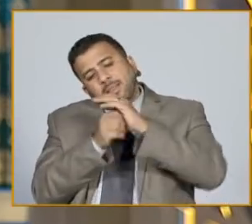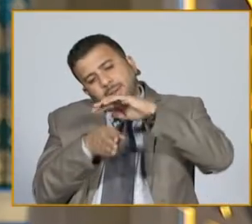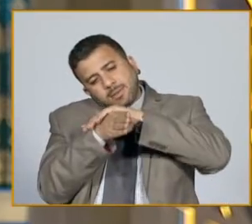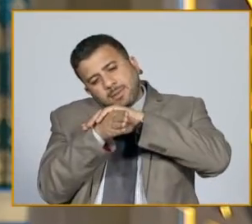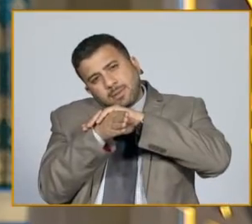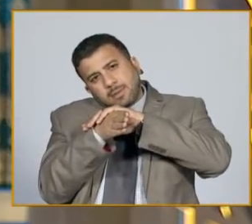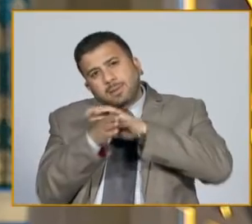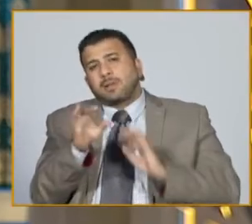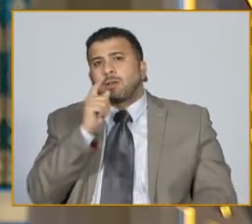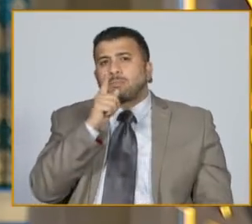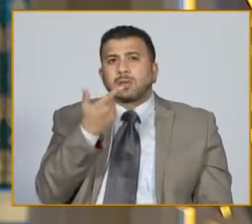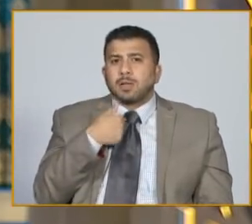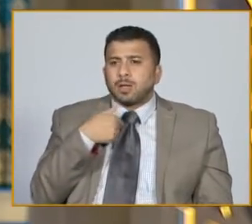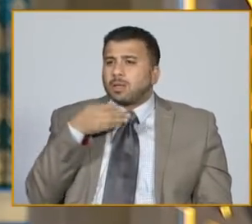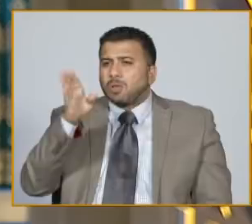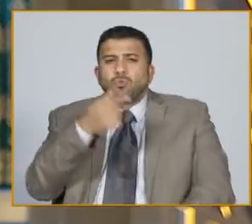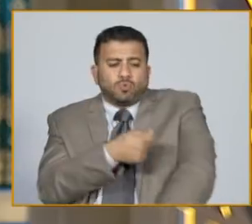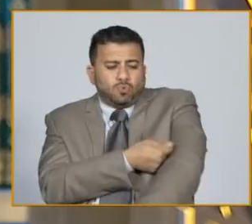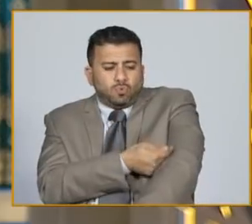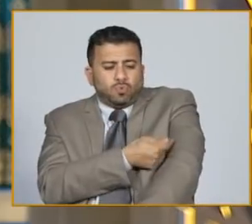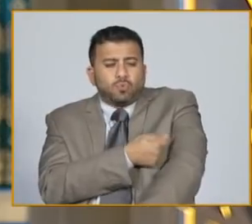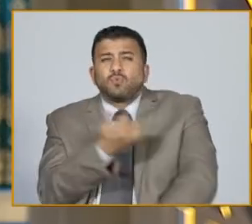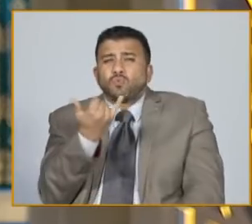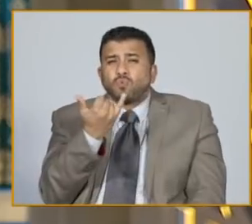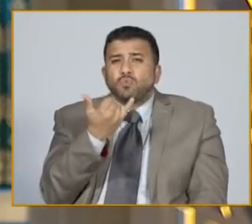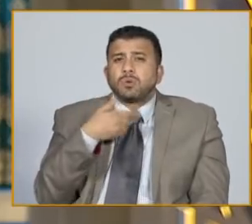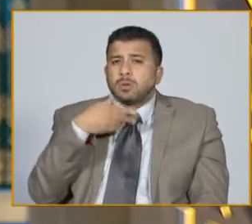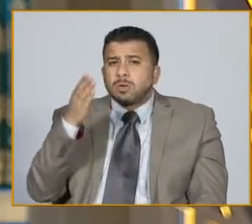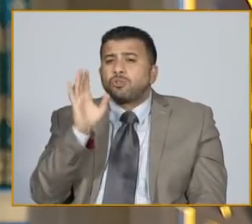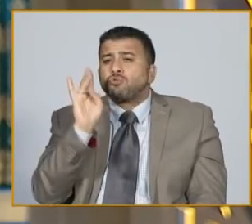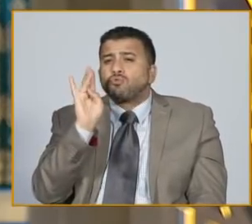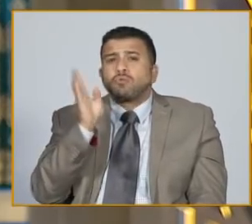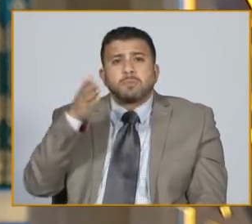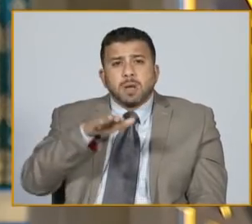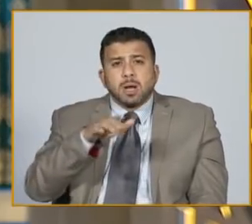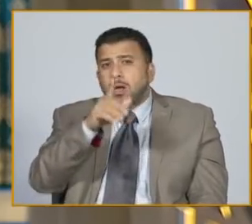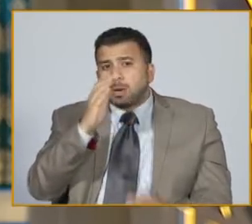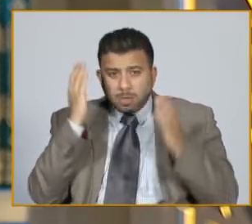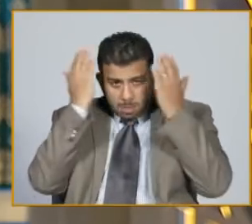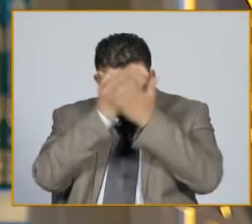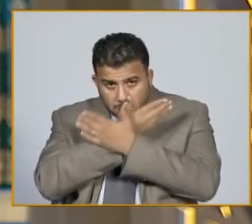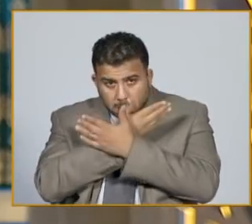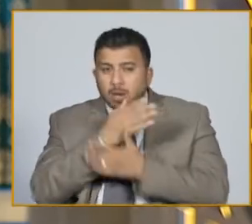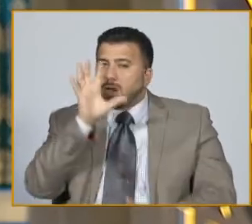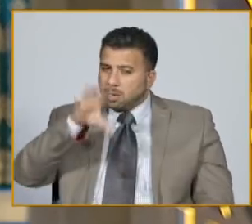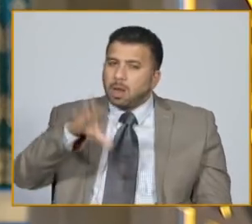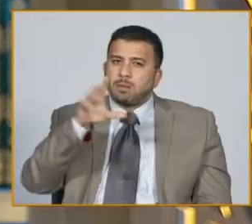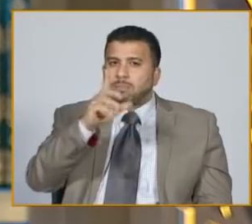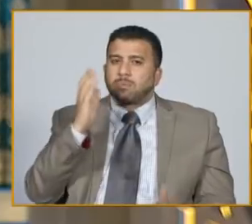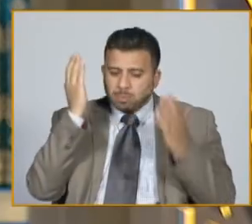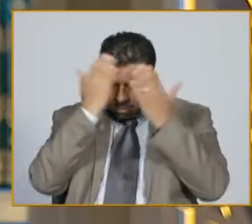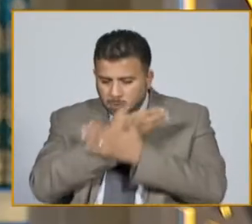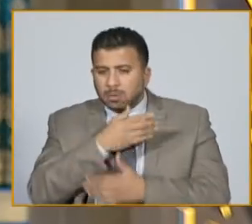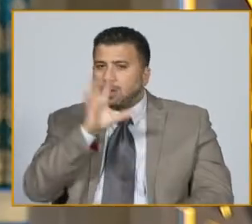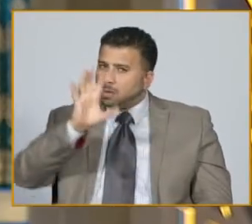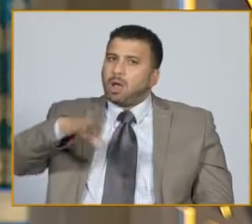أغطي وجهي؟ الجواب نعم يا أخت الفاضلة، بالنسبة للمرأة المعتدة حتى ولو كانت لا تغطي وجهها، تأخذ بأحد